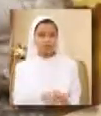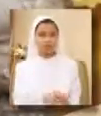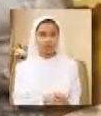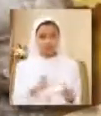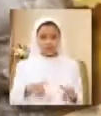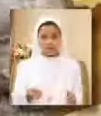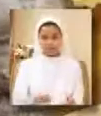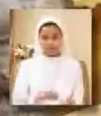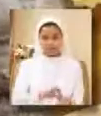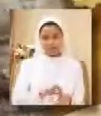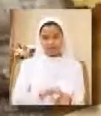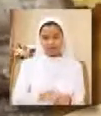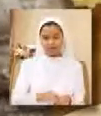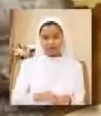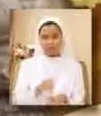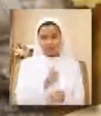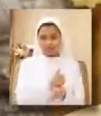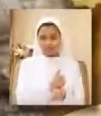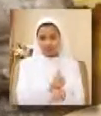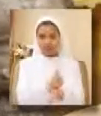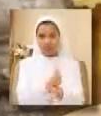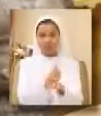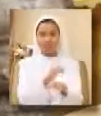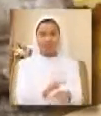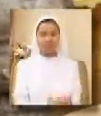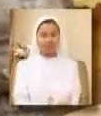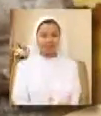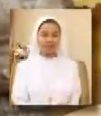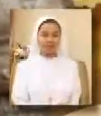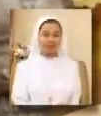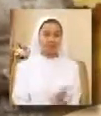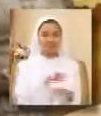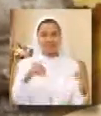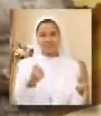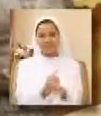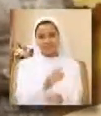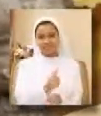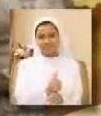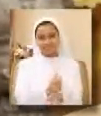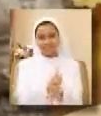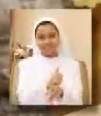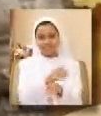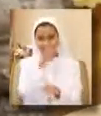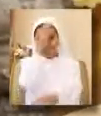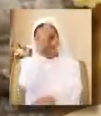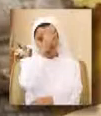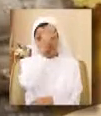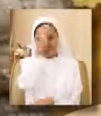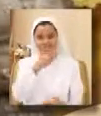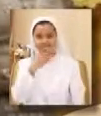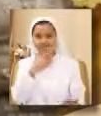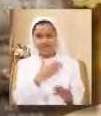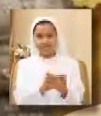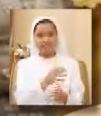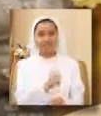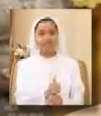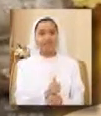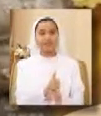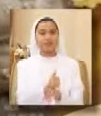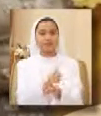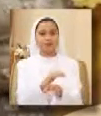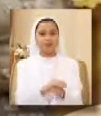katoliko na. Mababait ang langgam doon. Mababait ang langgam doon. Eh kaya, at saka,